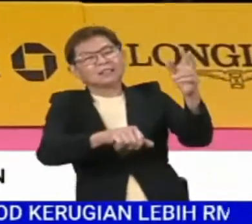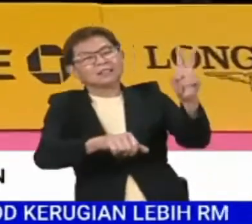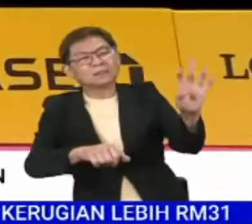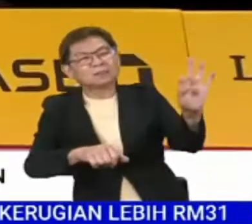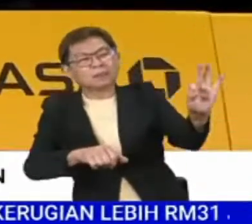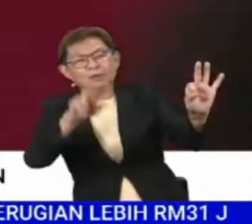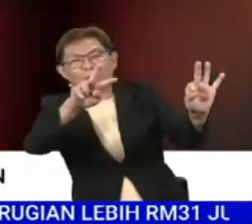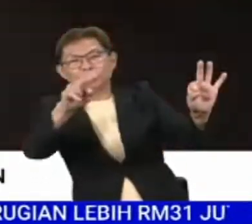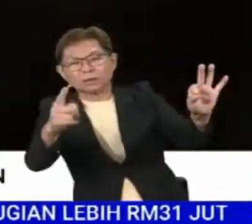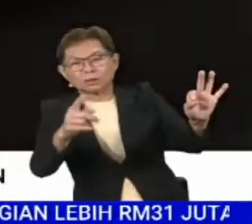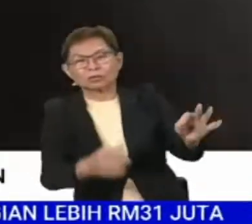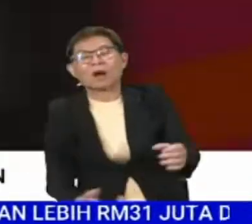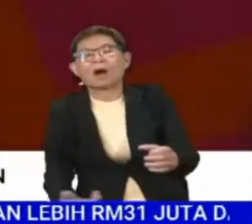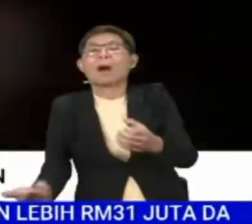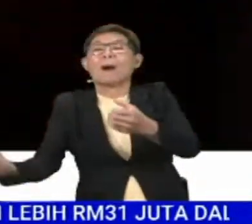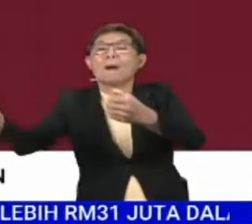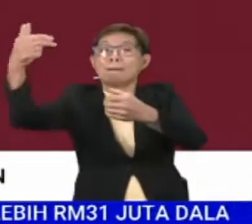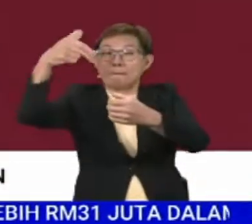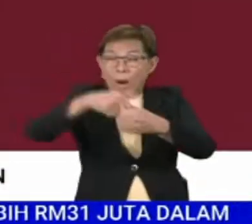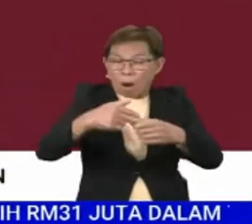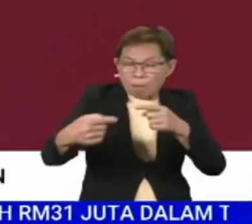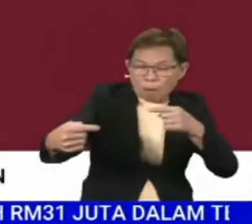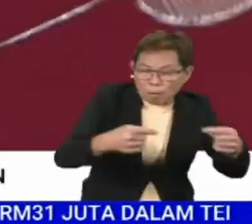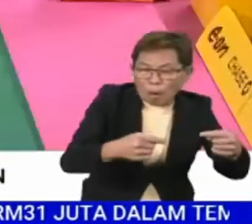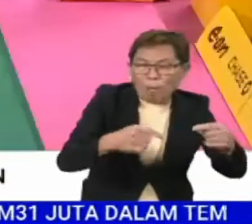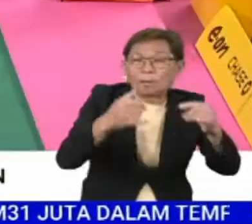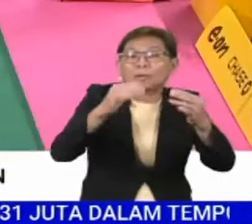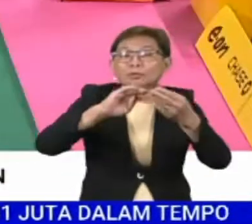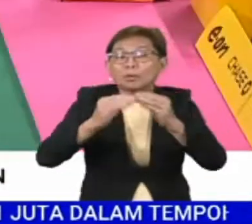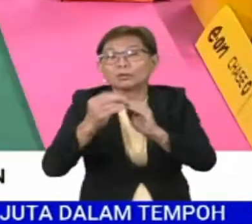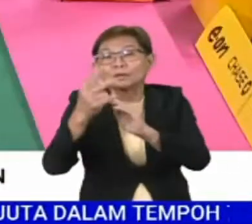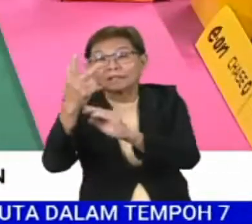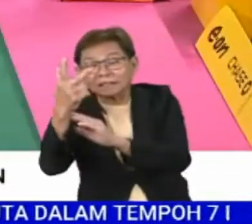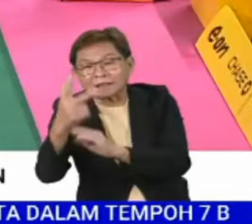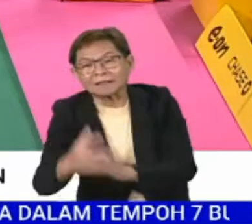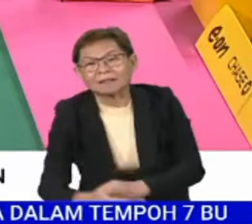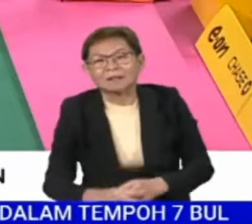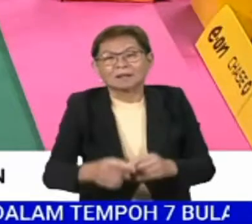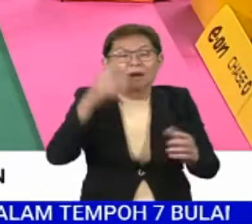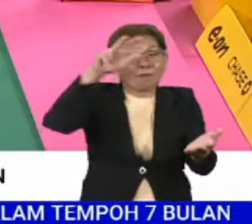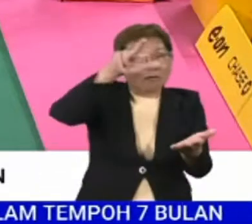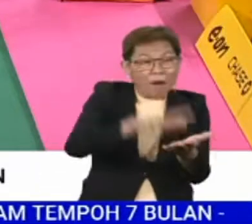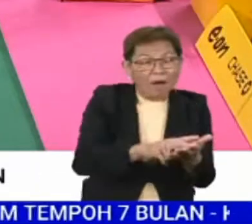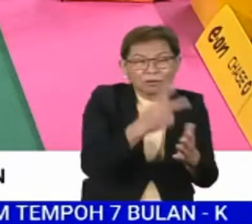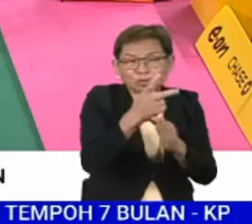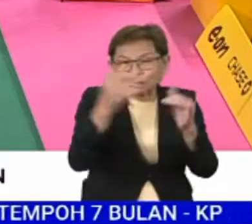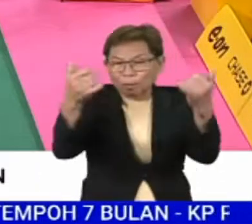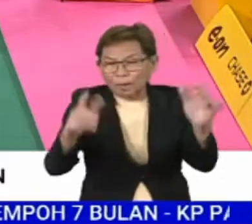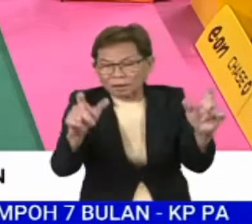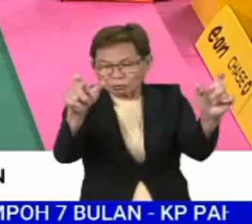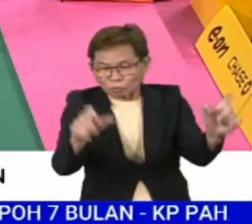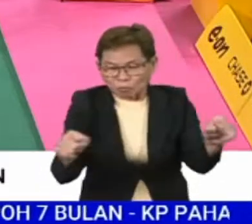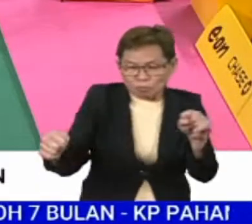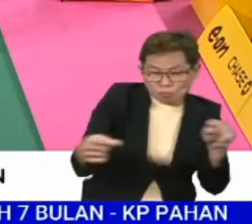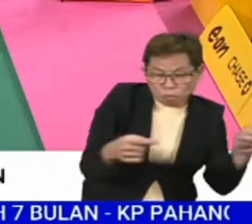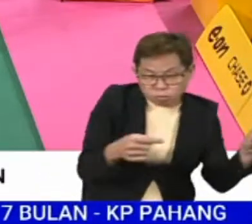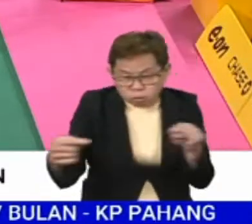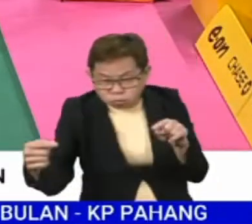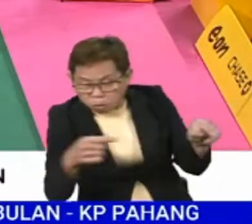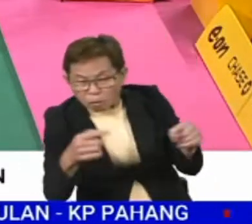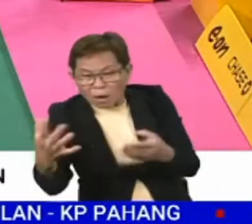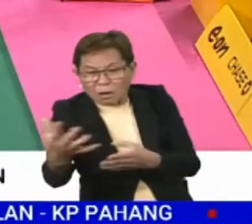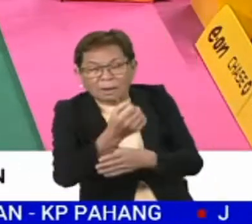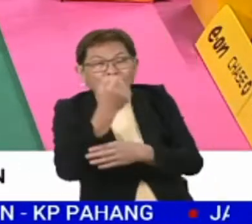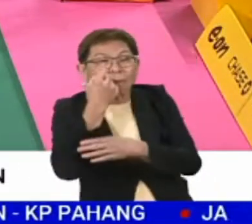sekaligus mengakhiri pertemuan ketiga kedua pemain saling kejar-mengejar dan